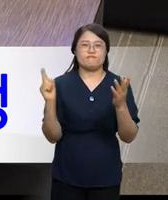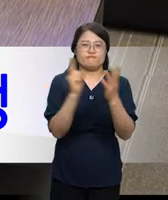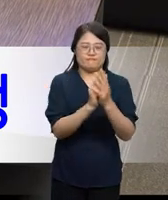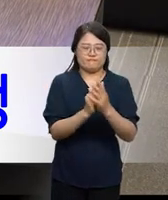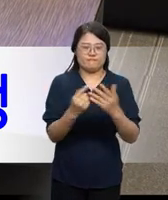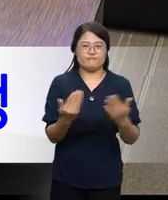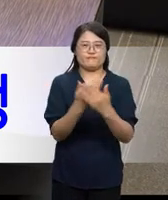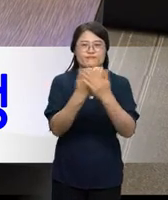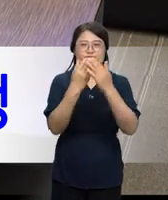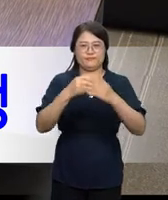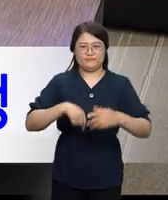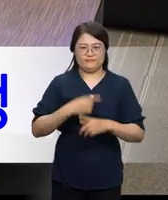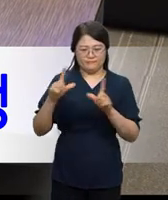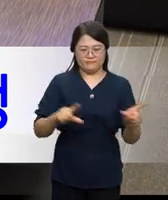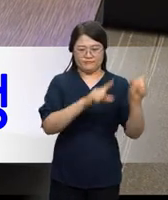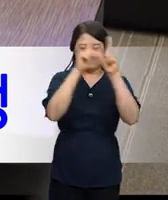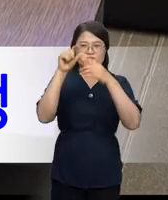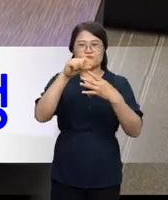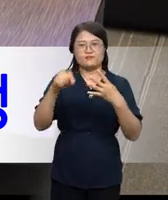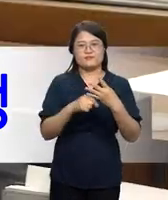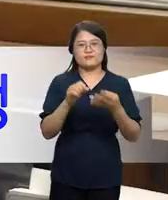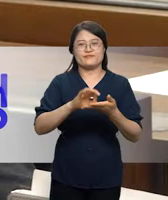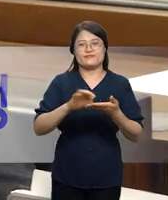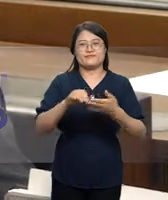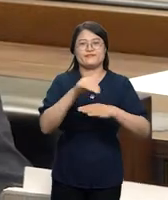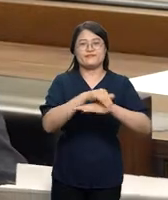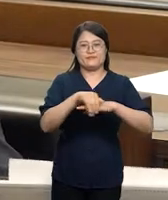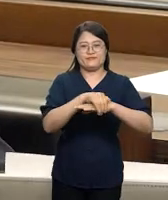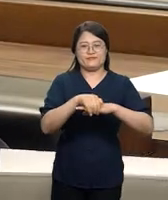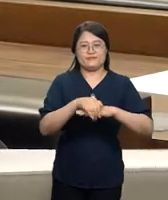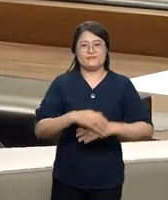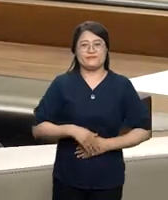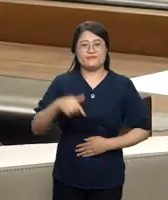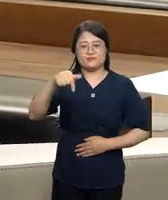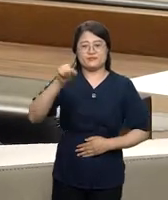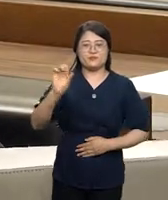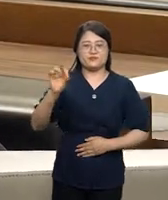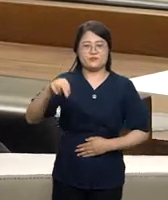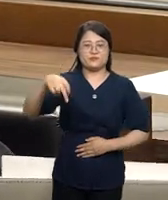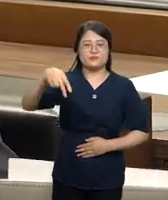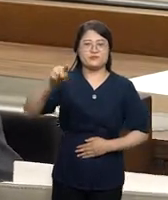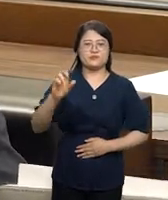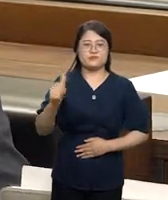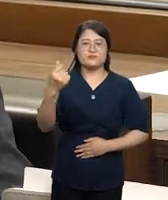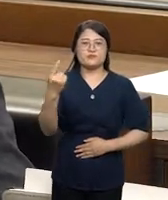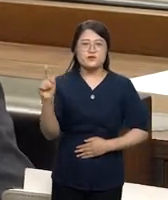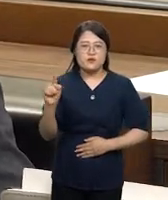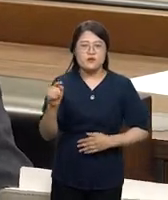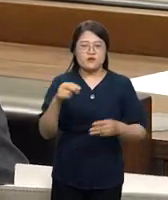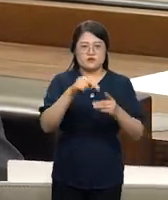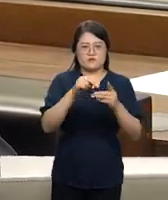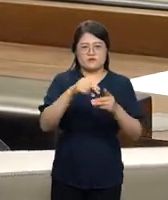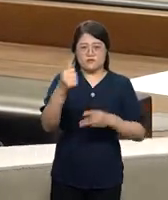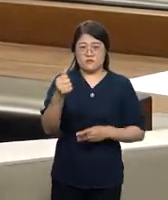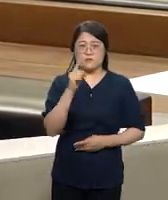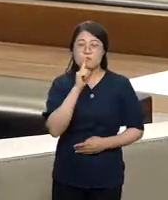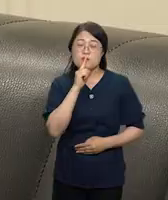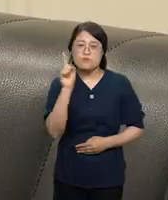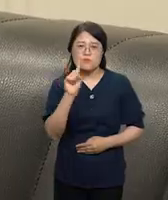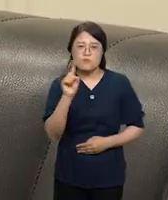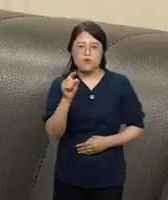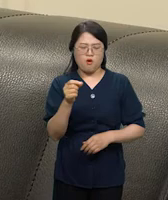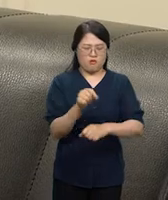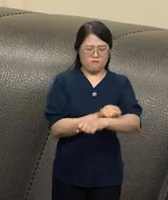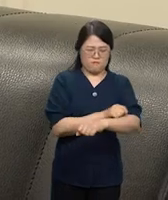위한 프로그램 활동에 사용될 계획입니다. 강성아 의왕시 장애아 재활치료교육센터장은 특별한